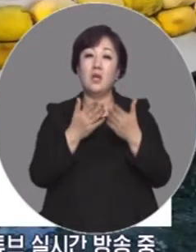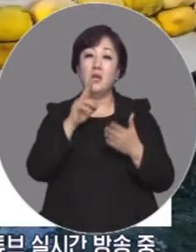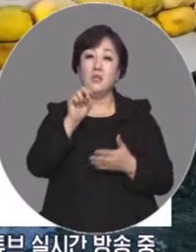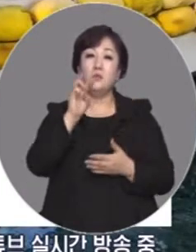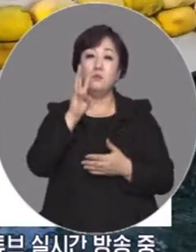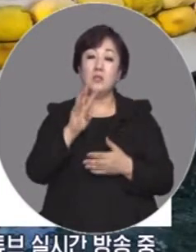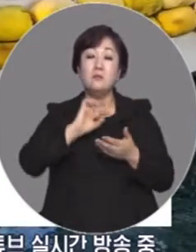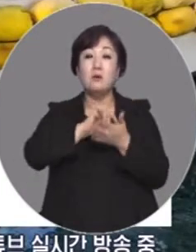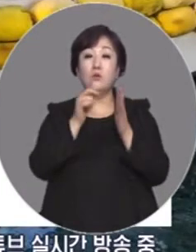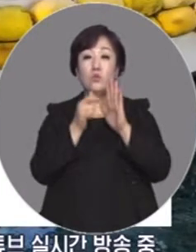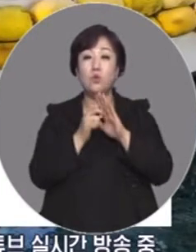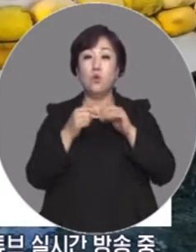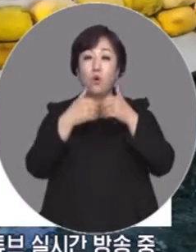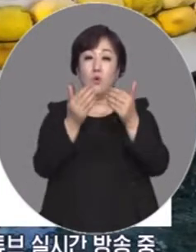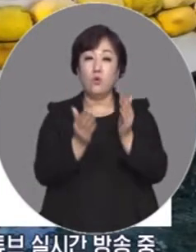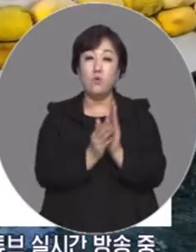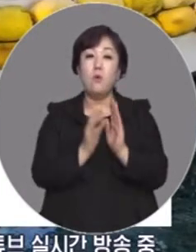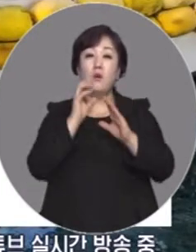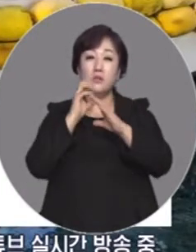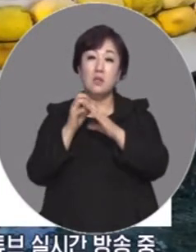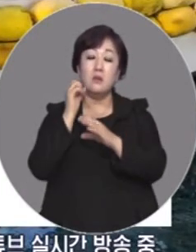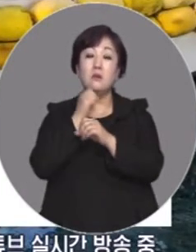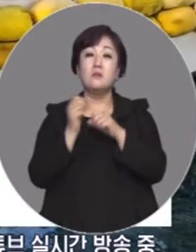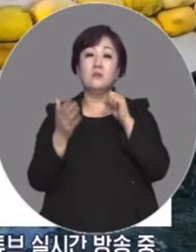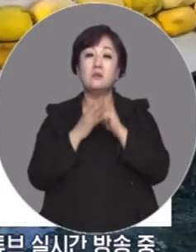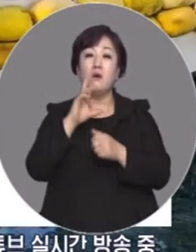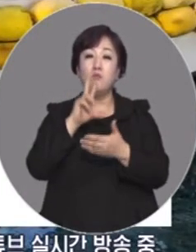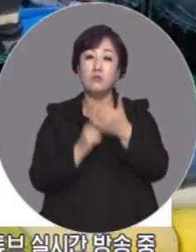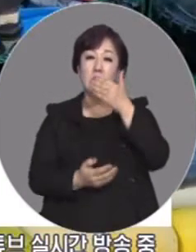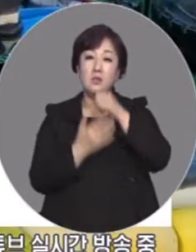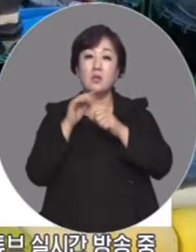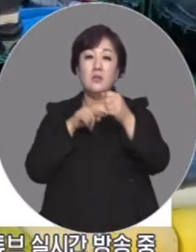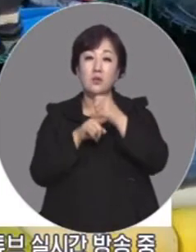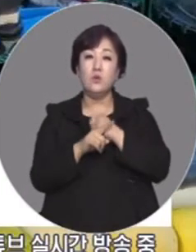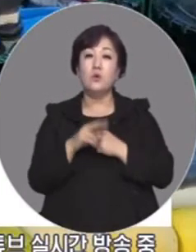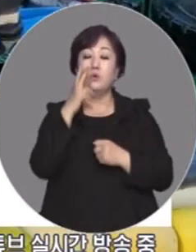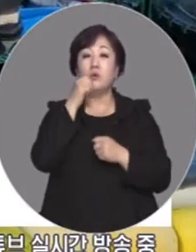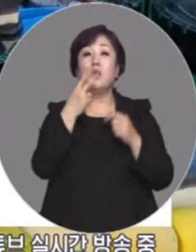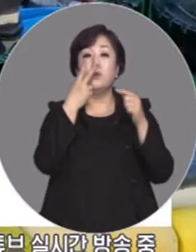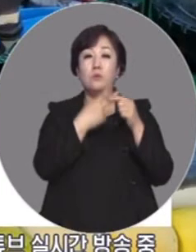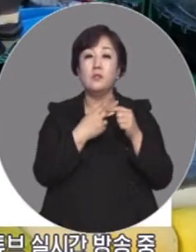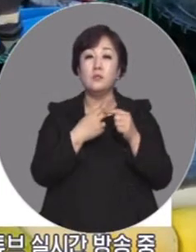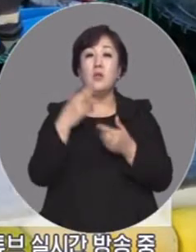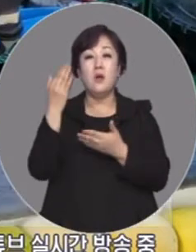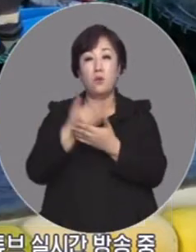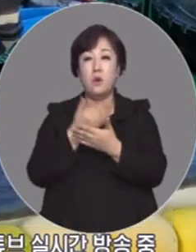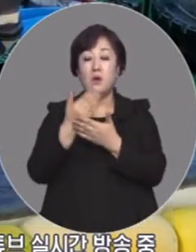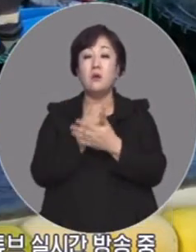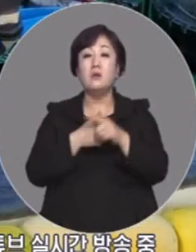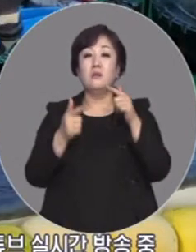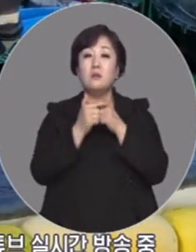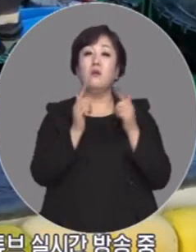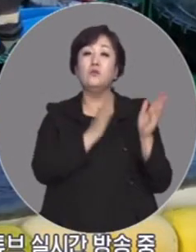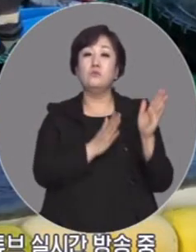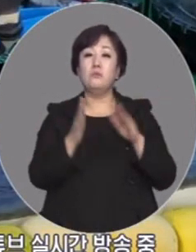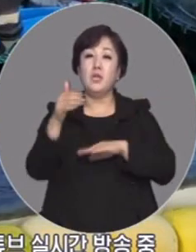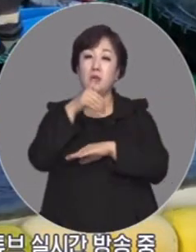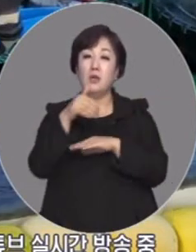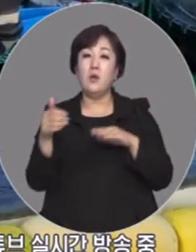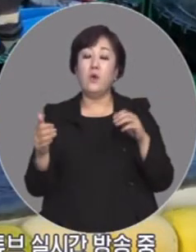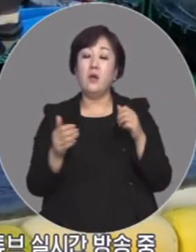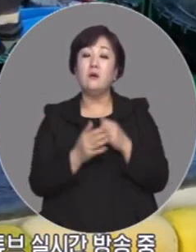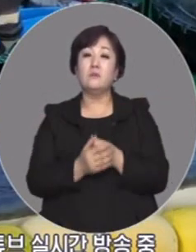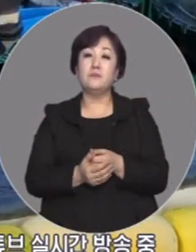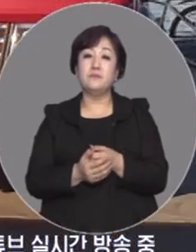생겨 사고가 발생한 것으로 보고 정확한 사고 경위 조사 와 2차 해양오염 방제 작업에 나설 방침입니다